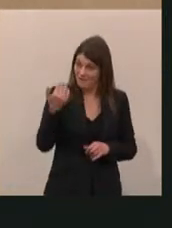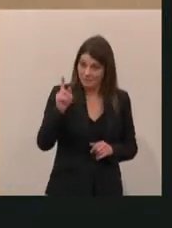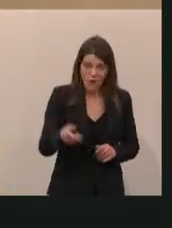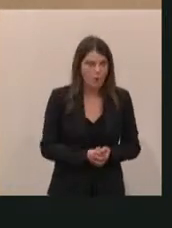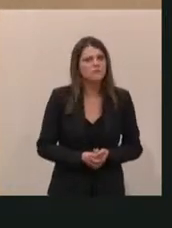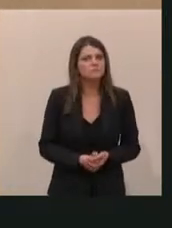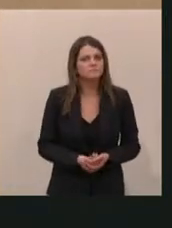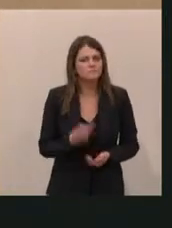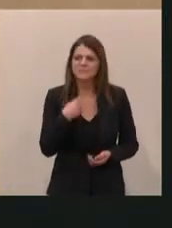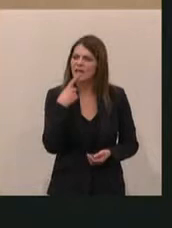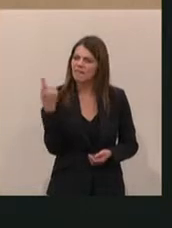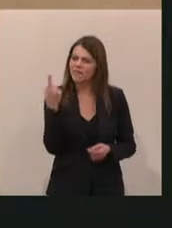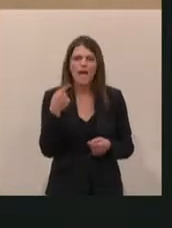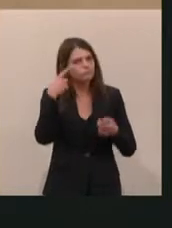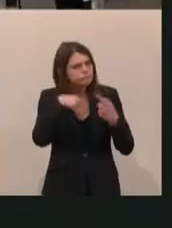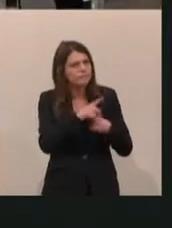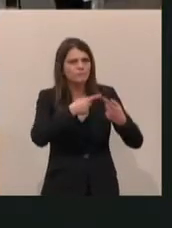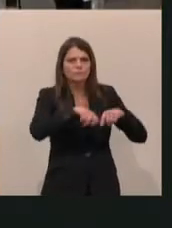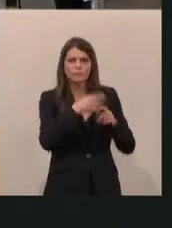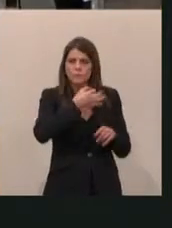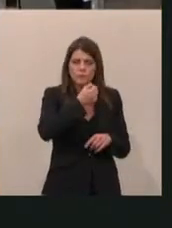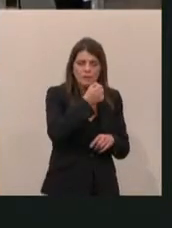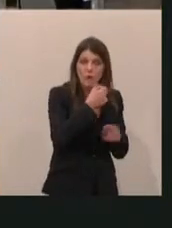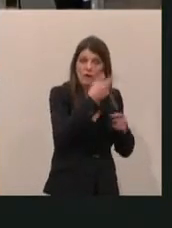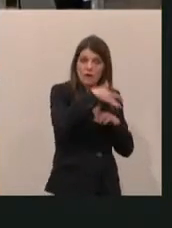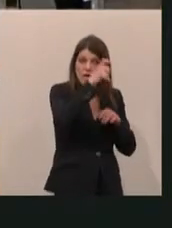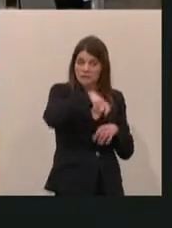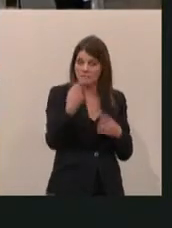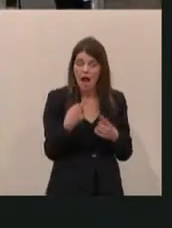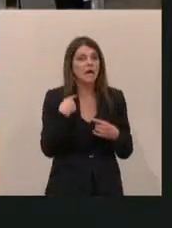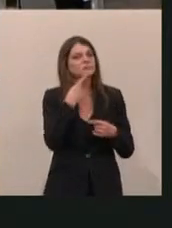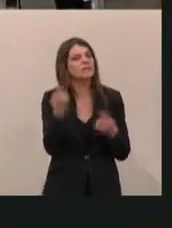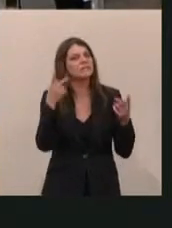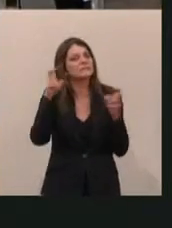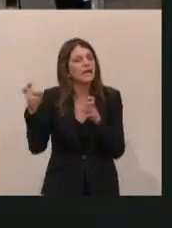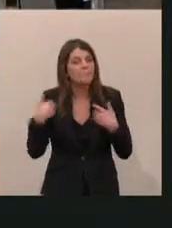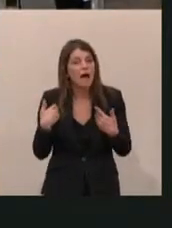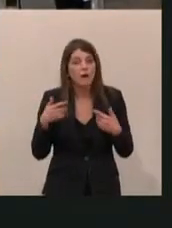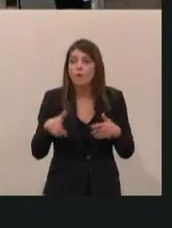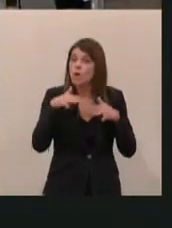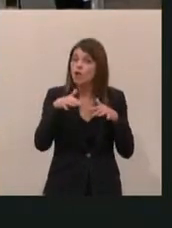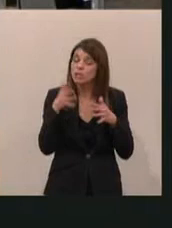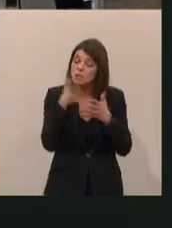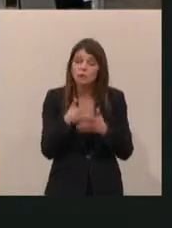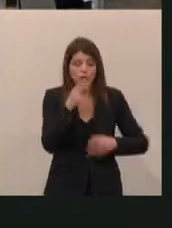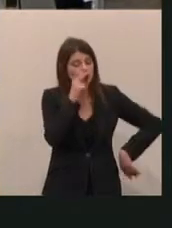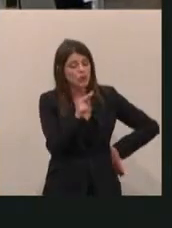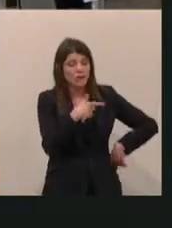Wir bestimmen den Studiogast, wir bestimmen das Thema. Und am Donnerstag wird abgenommen in